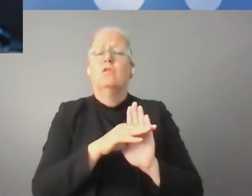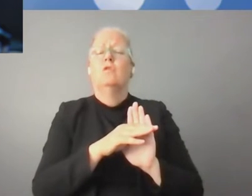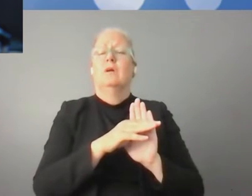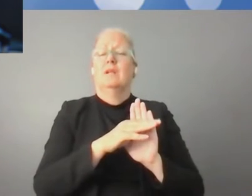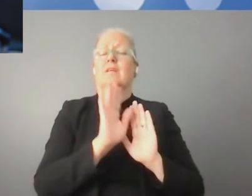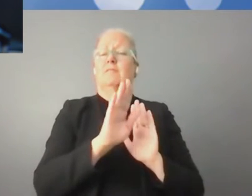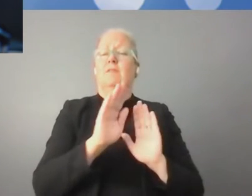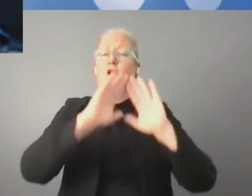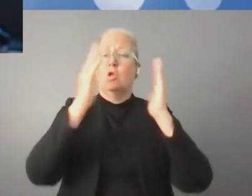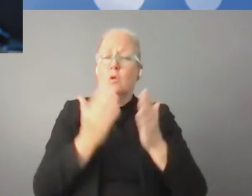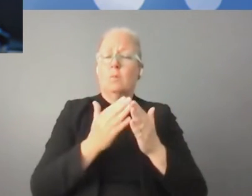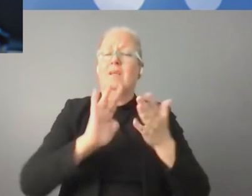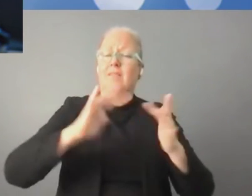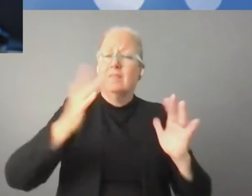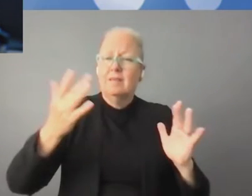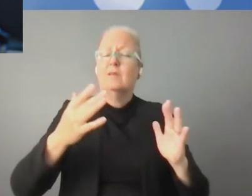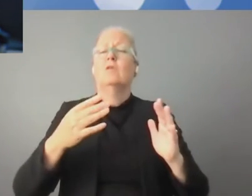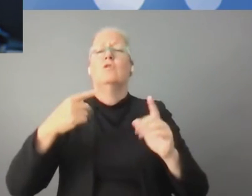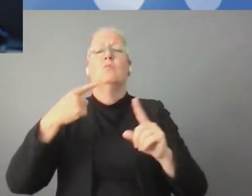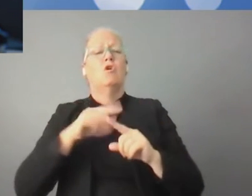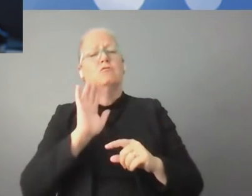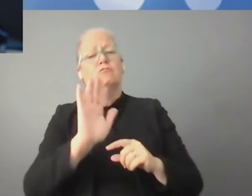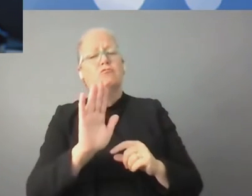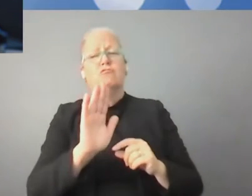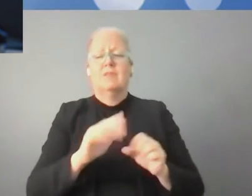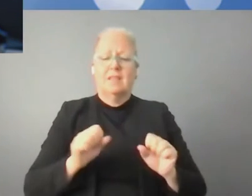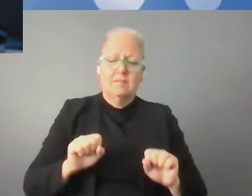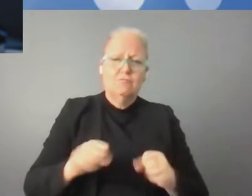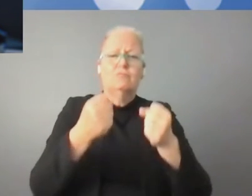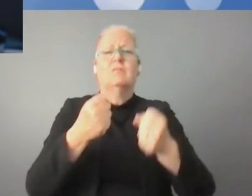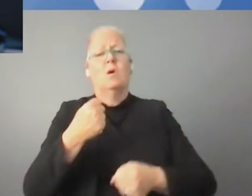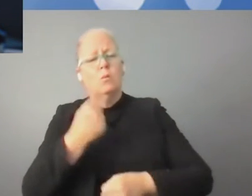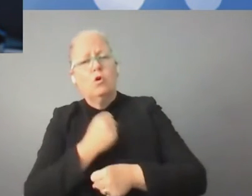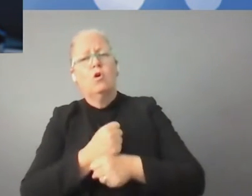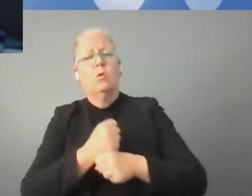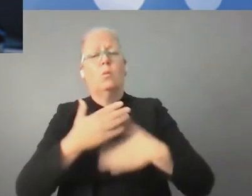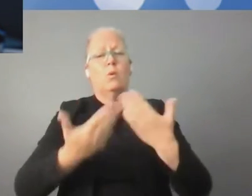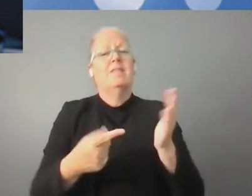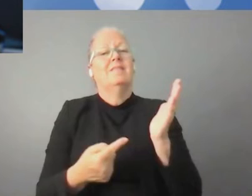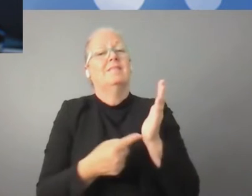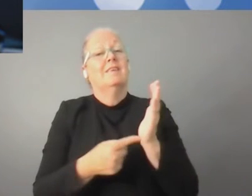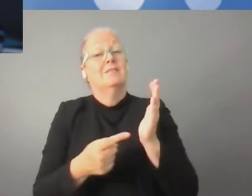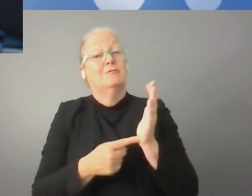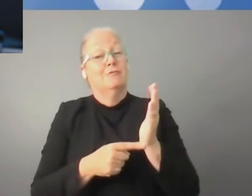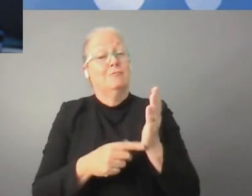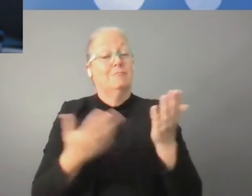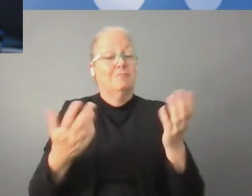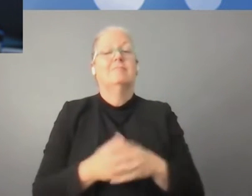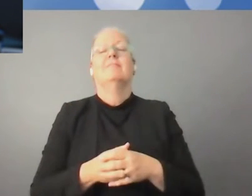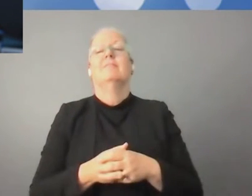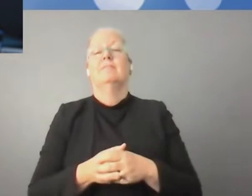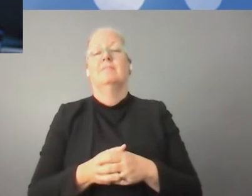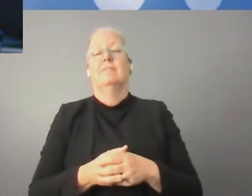существенным является вопрос гармонизации международного урегулирования по интернету, а также по деятельности